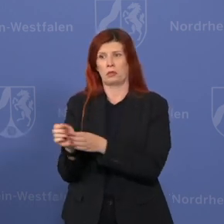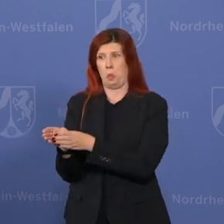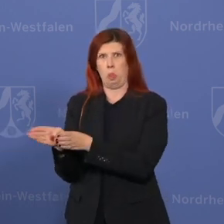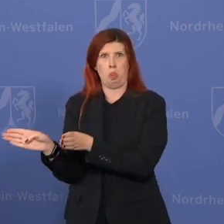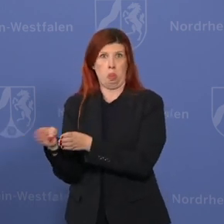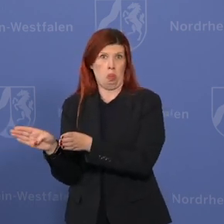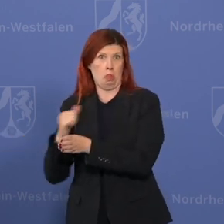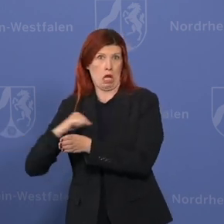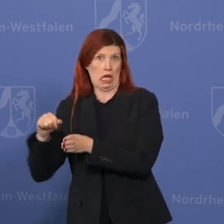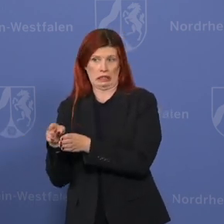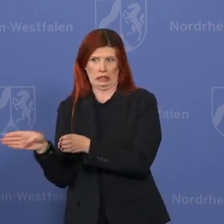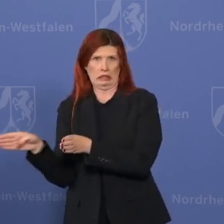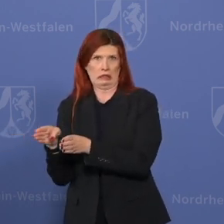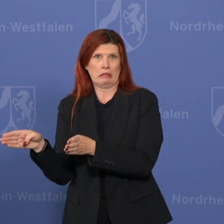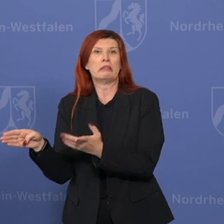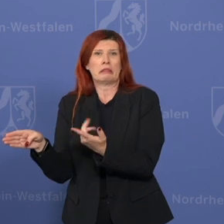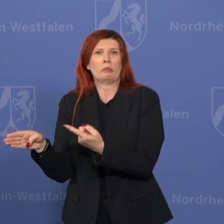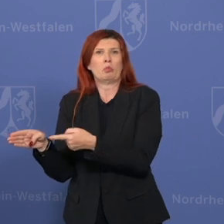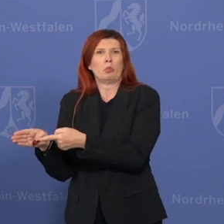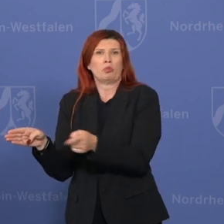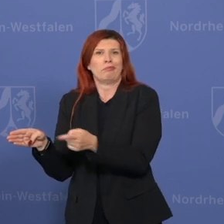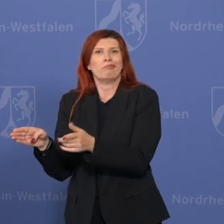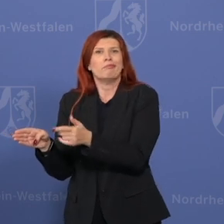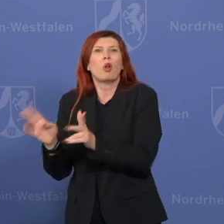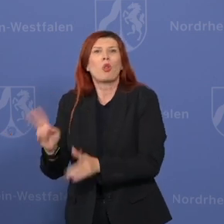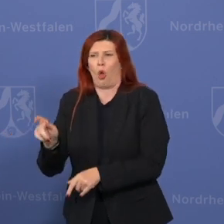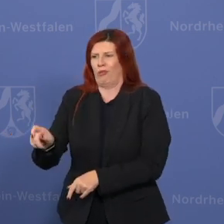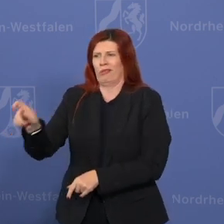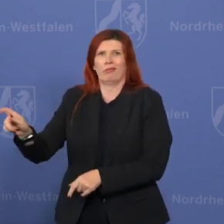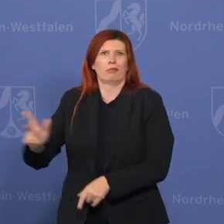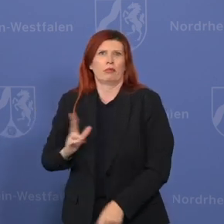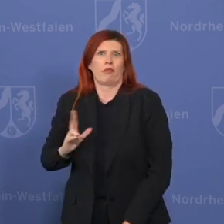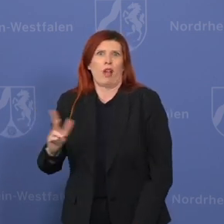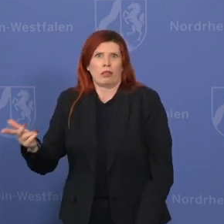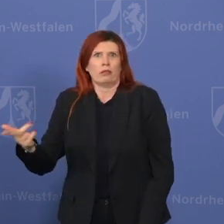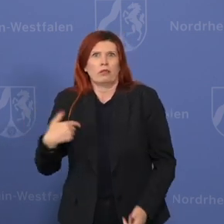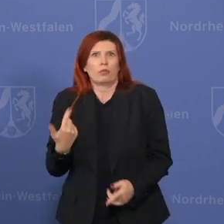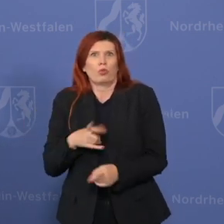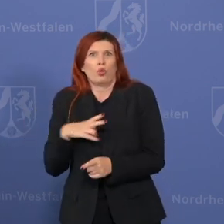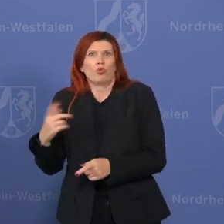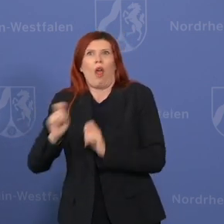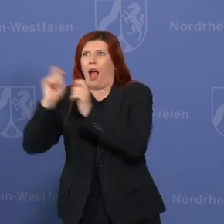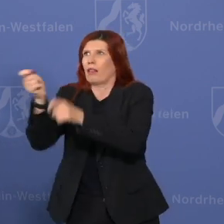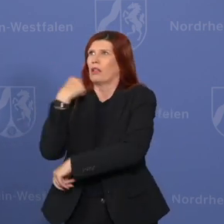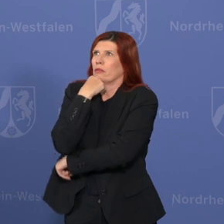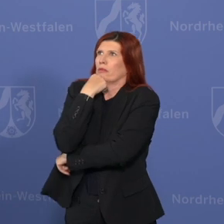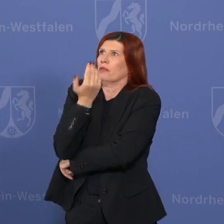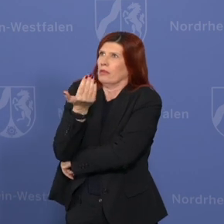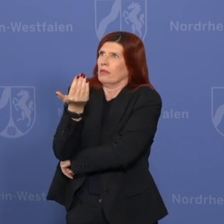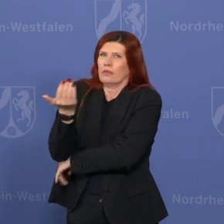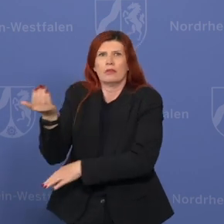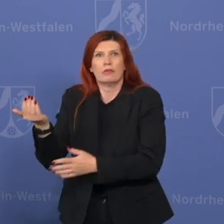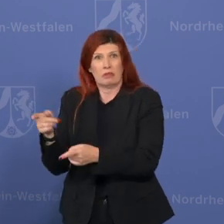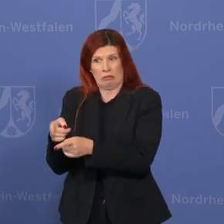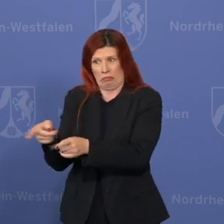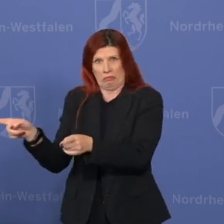Rest geschafft ist? Weil da werden jetzt ja dann doch noch ein paar warten, die vielleicht trotzdem Rechnungen, offene Rechnungen haben. Und was wir hören, gibt es da wohl jetzt relativ